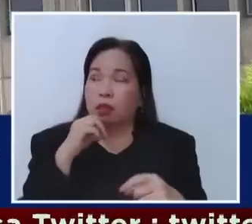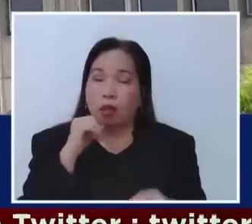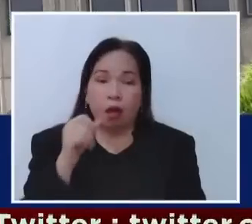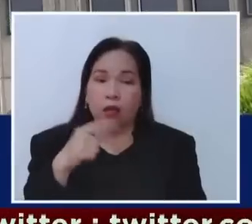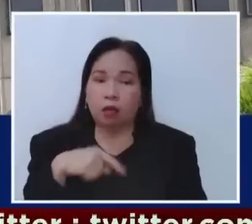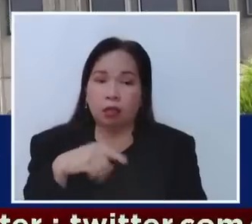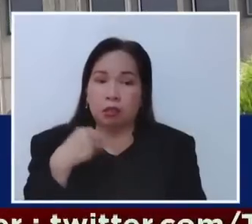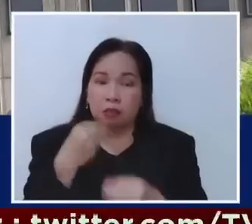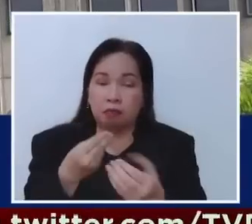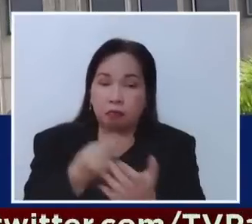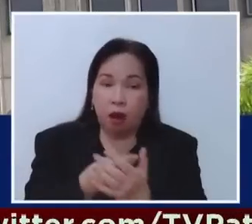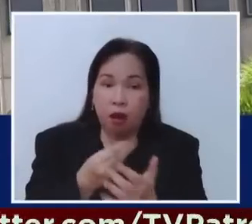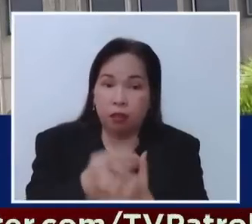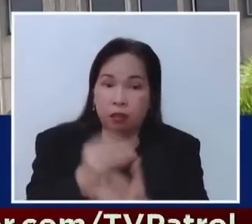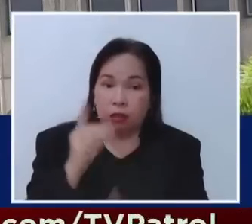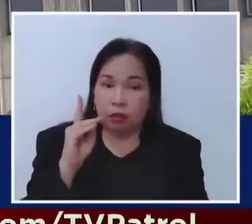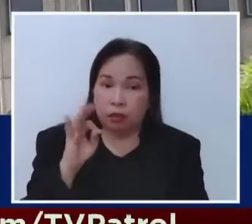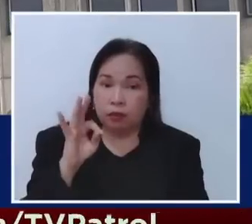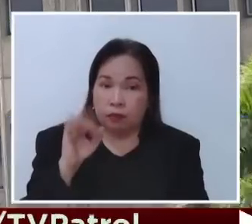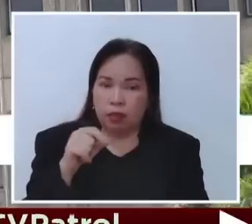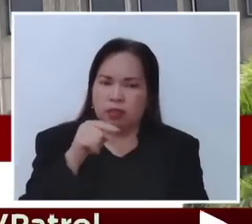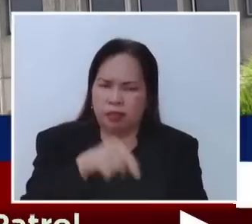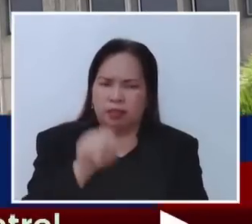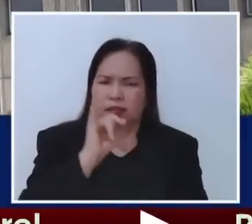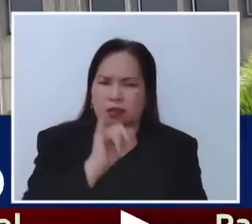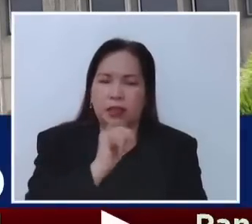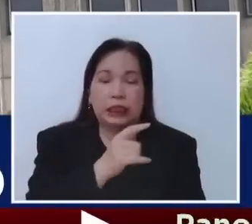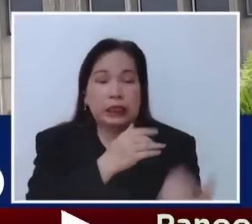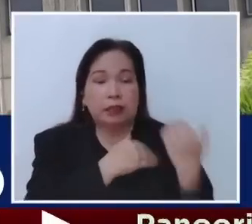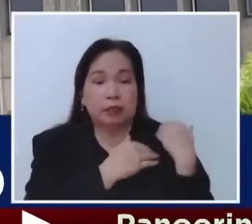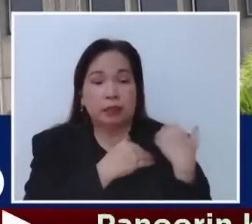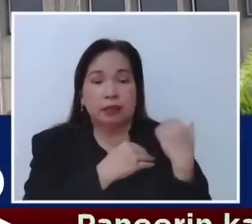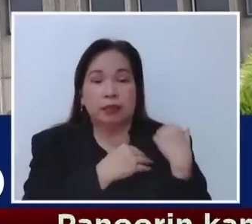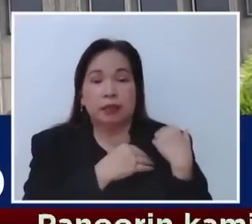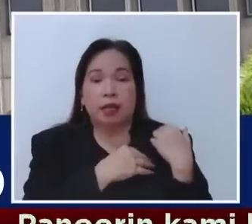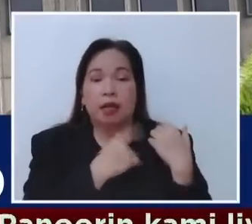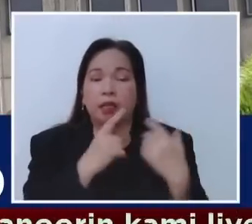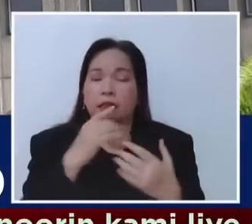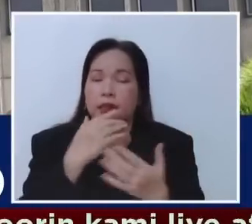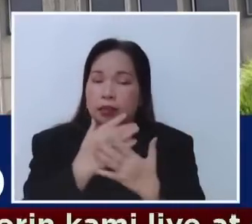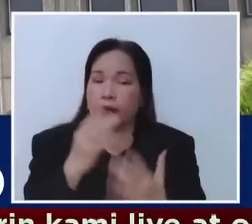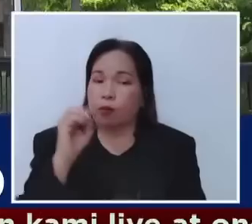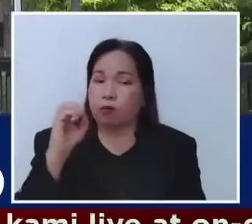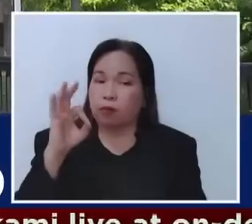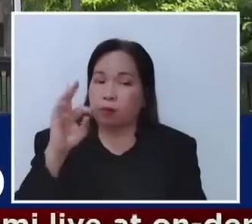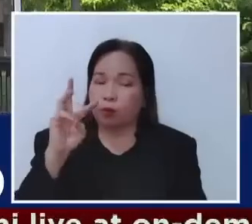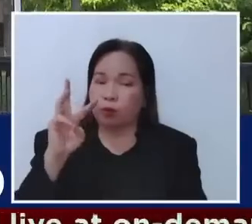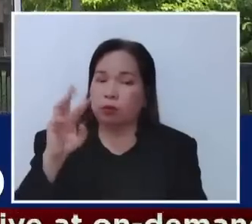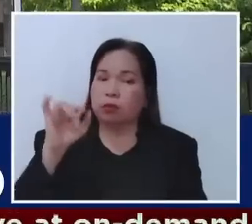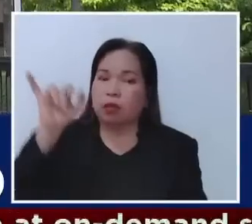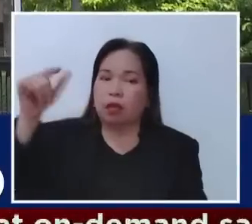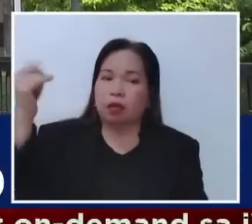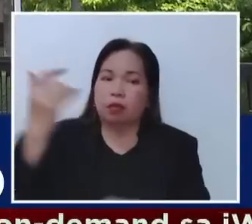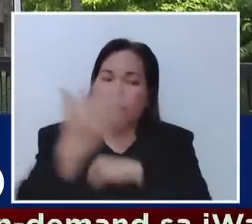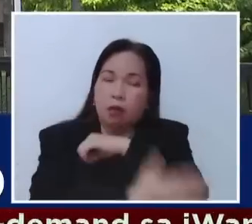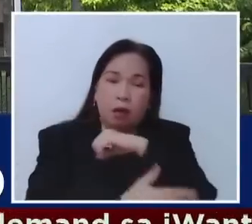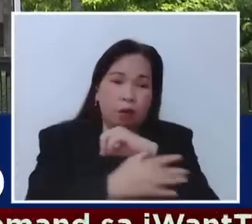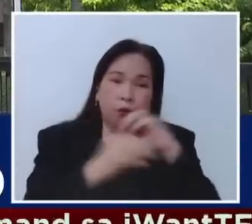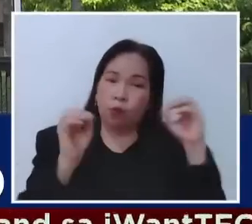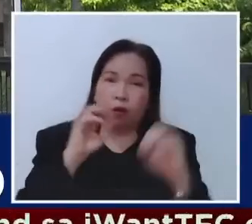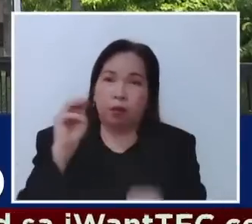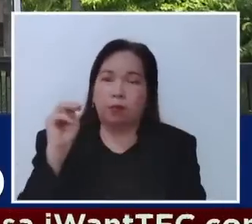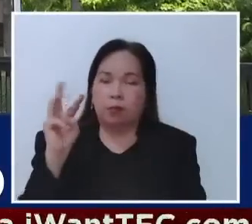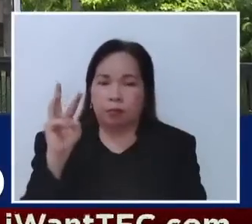DFA dahil DFA pa rin ang may responsibilidad sa mga OFW na nasa mga bansang walang MWO